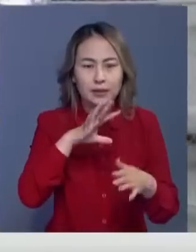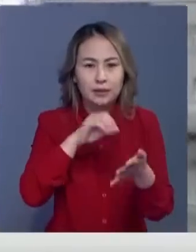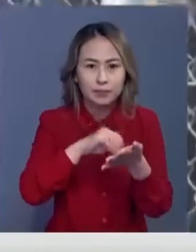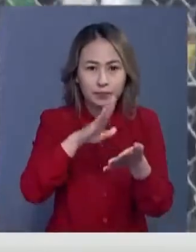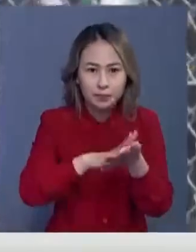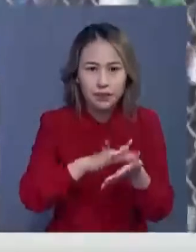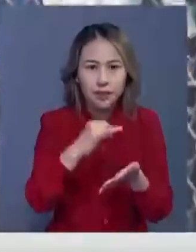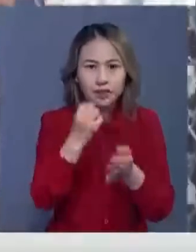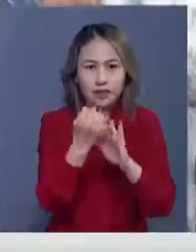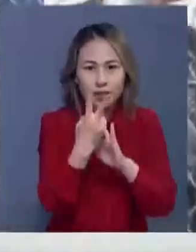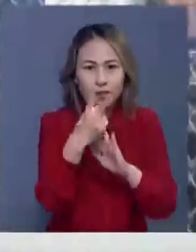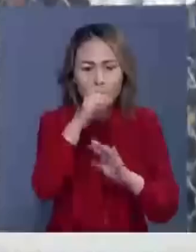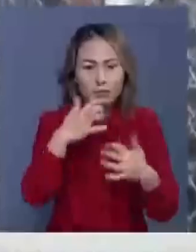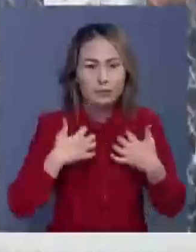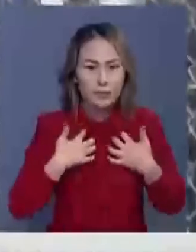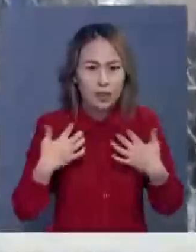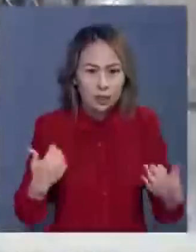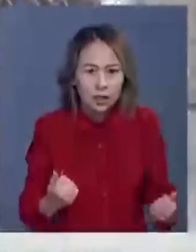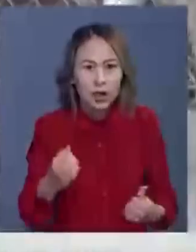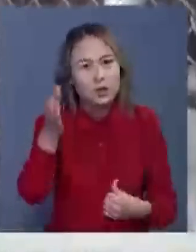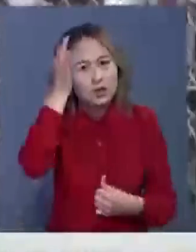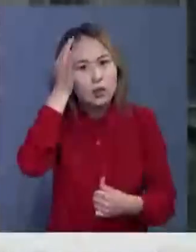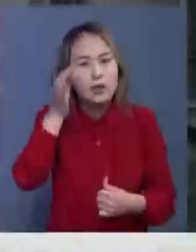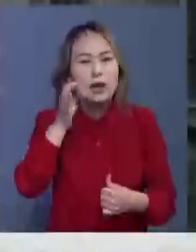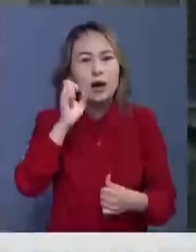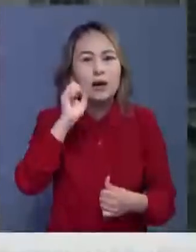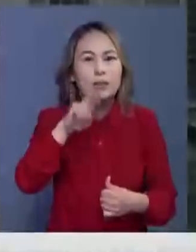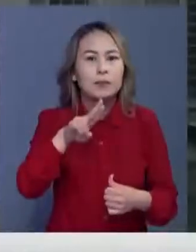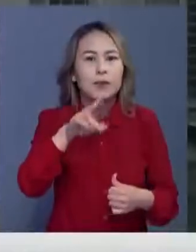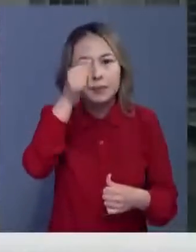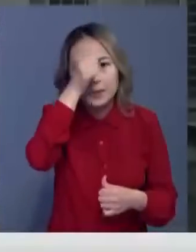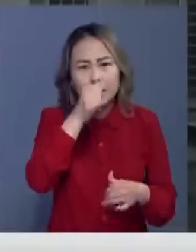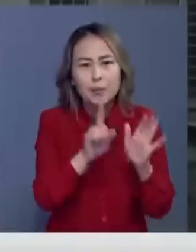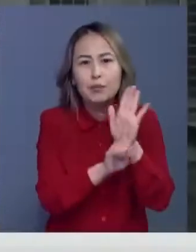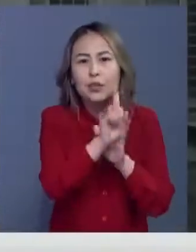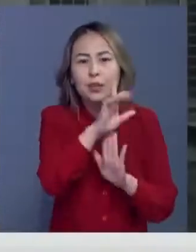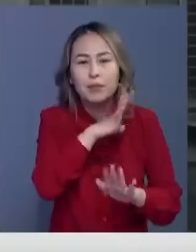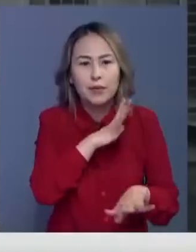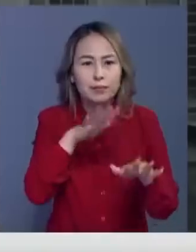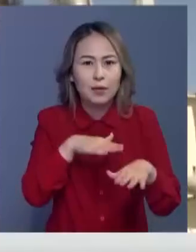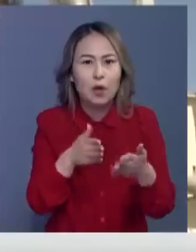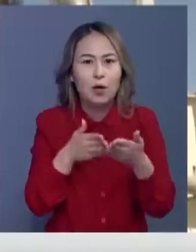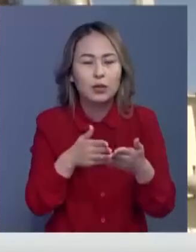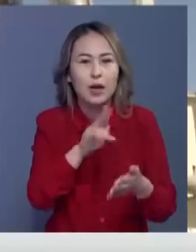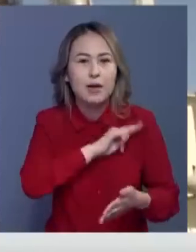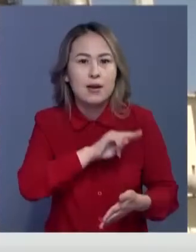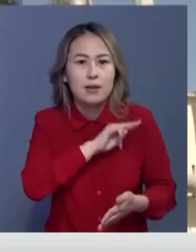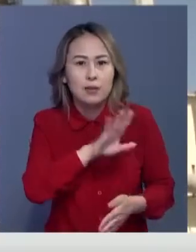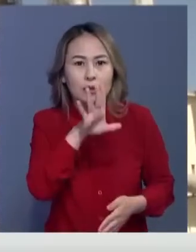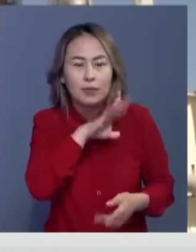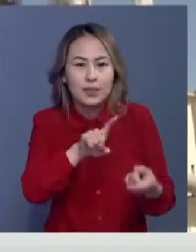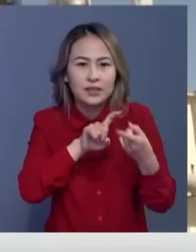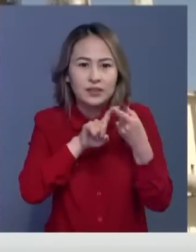тіркелген, олардың 12-сі жазылып шықты. Естеріңізге сала кетсек, сәуір айының басында теңіз кенішіндегі жұмысшылар қалашығынан